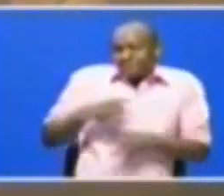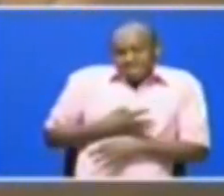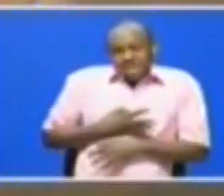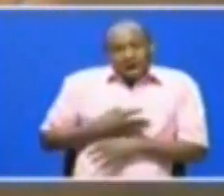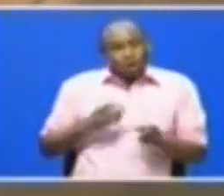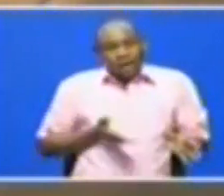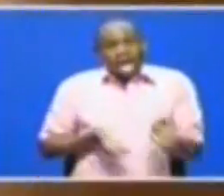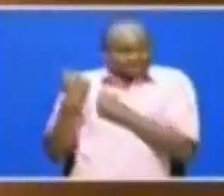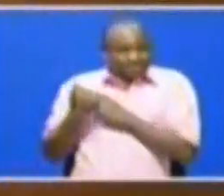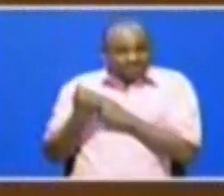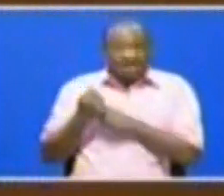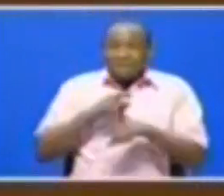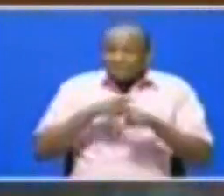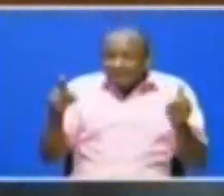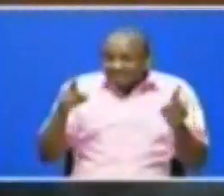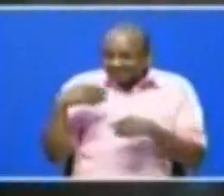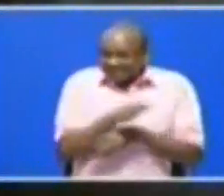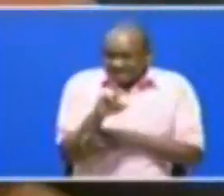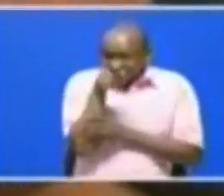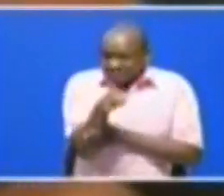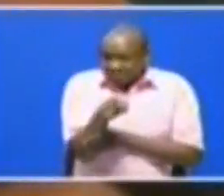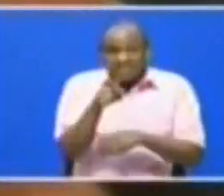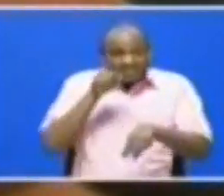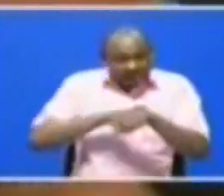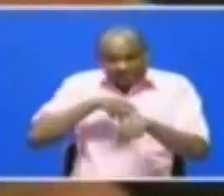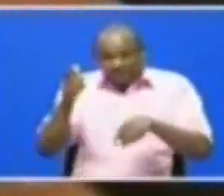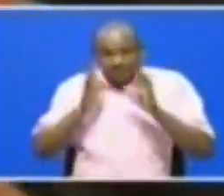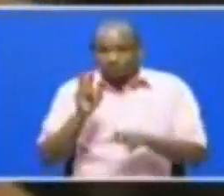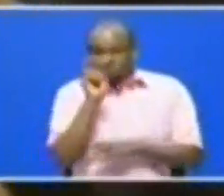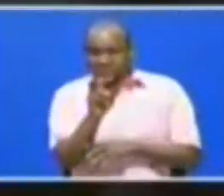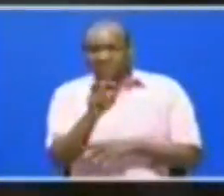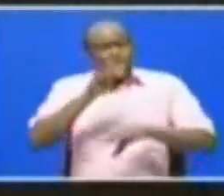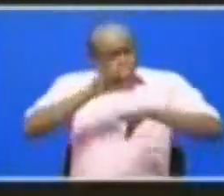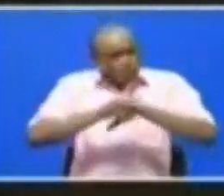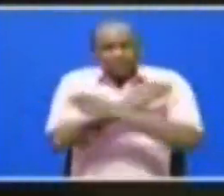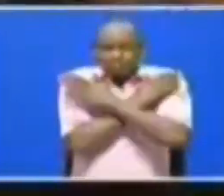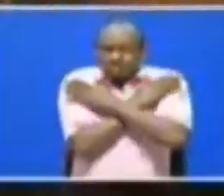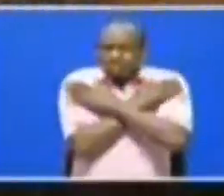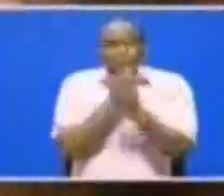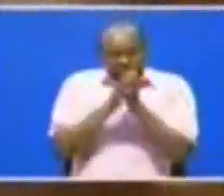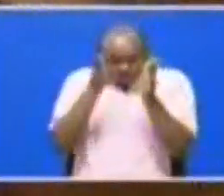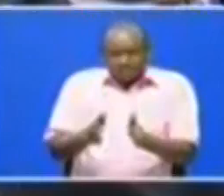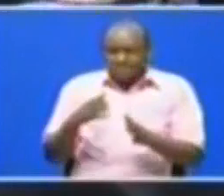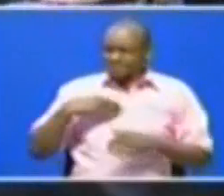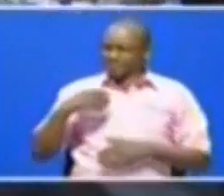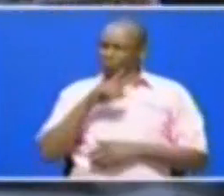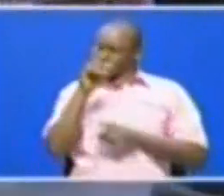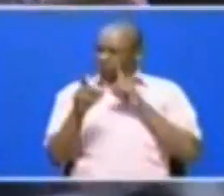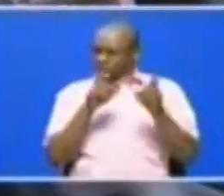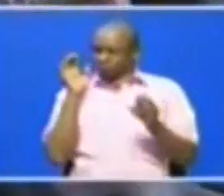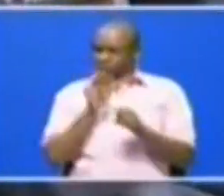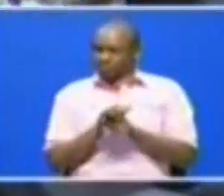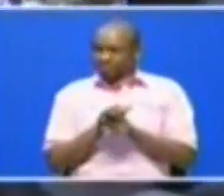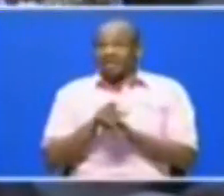au nyingine. Hata hivyo, nyoka huyo mmoja anaponekana kuwa na uhusiano wa namna yoyote na binadamu huibua maswali mengi,